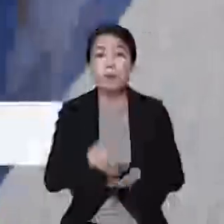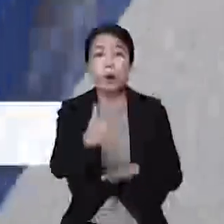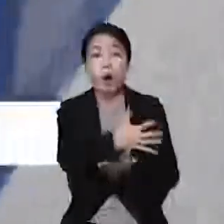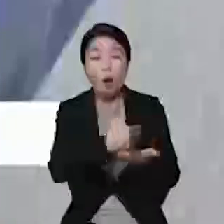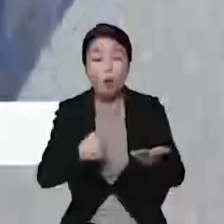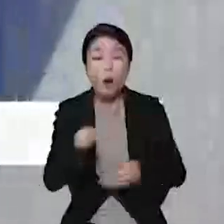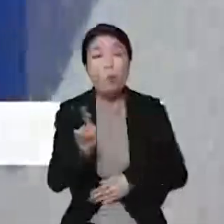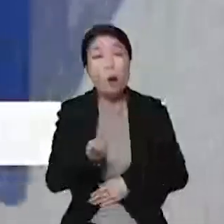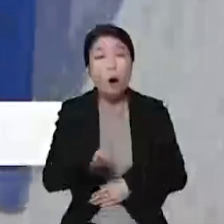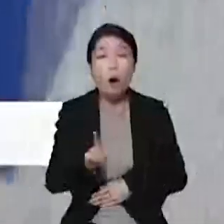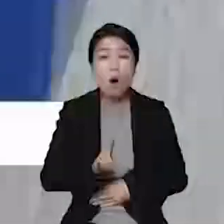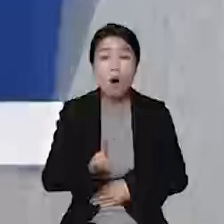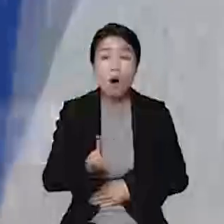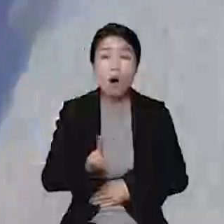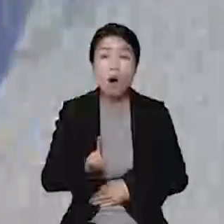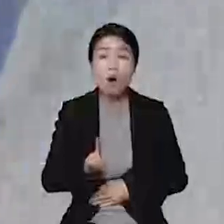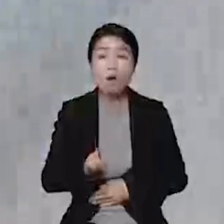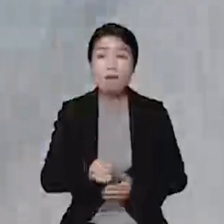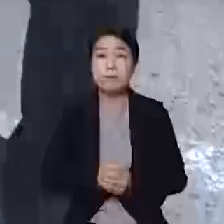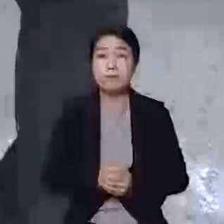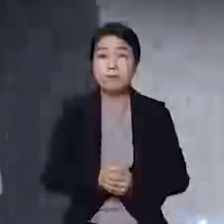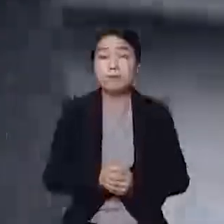물품 압수하셨습니까?